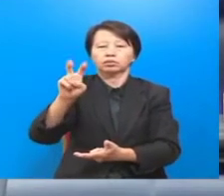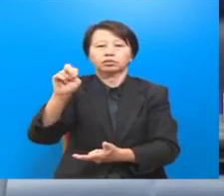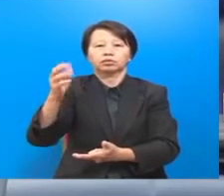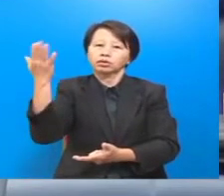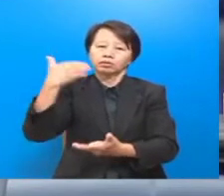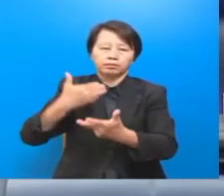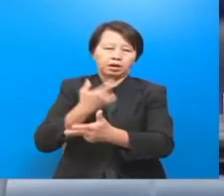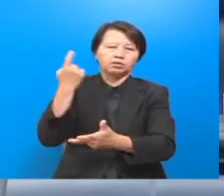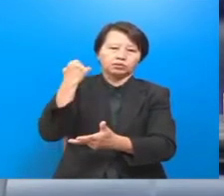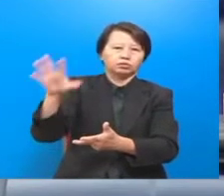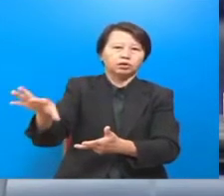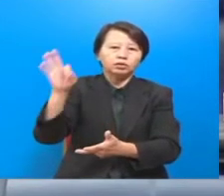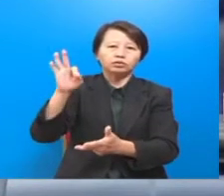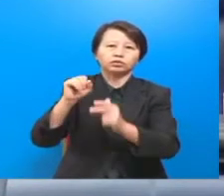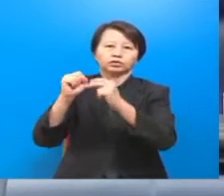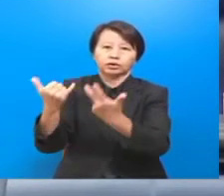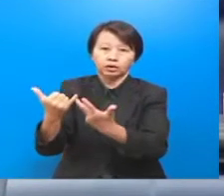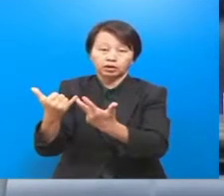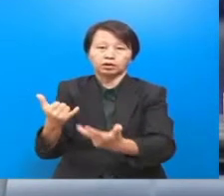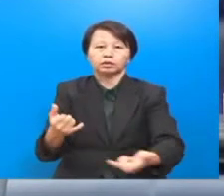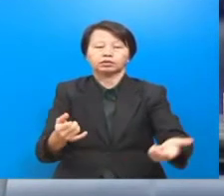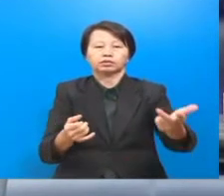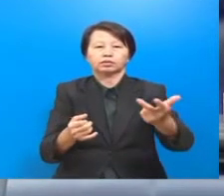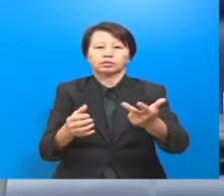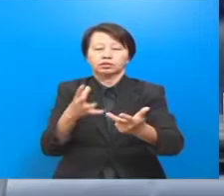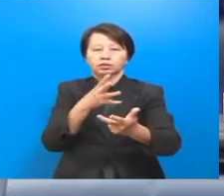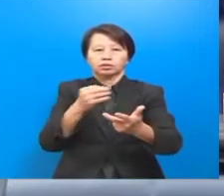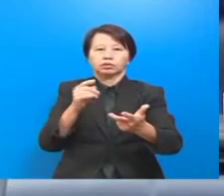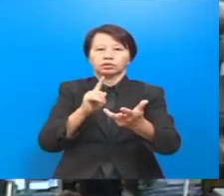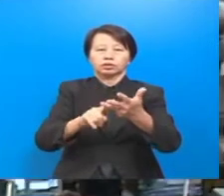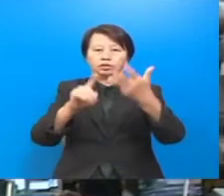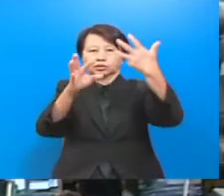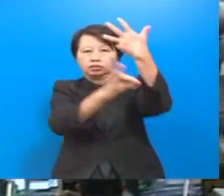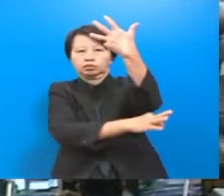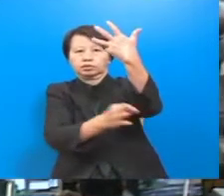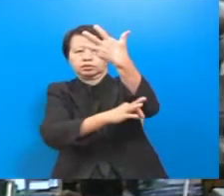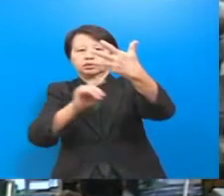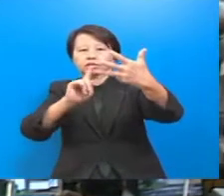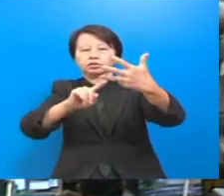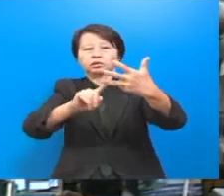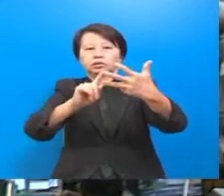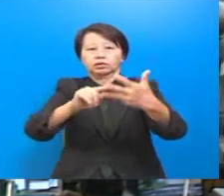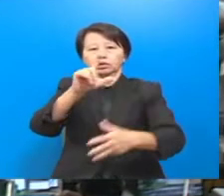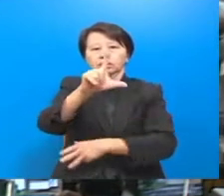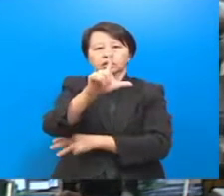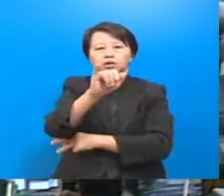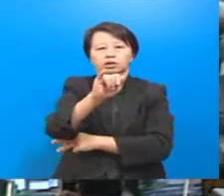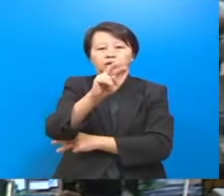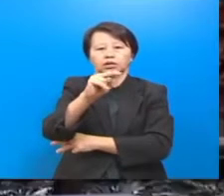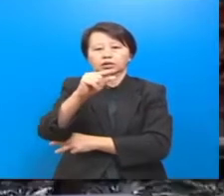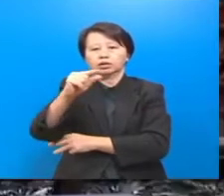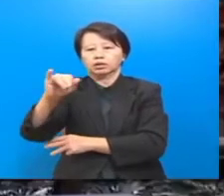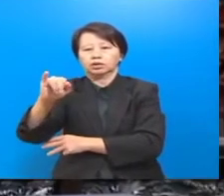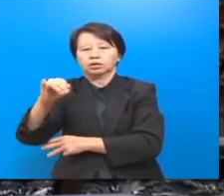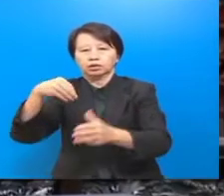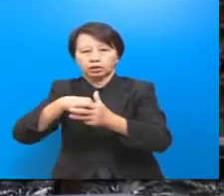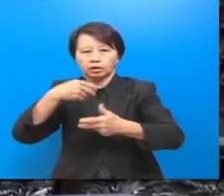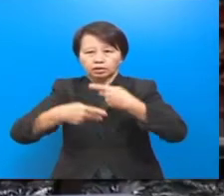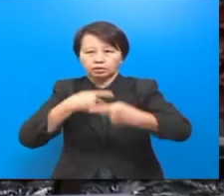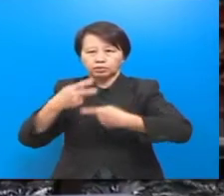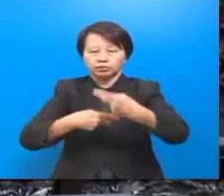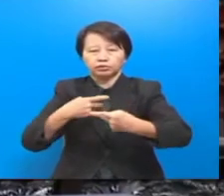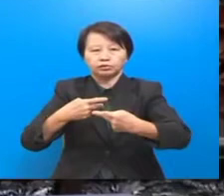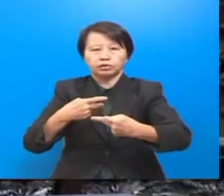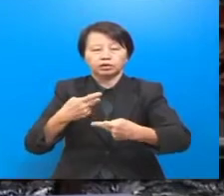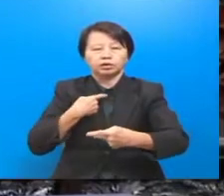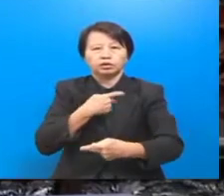ini yang keduanya lfd.itb selebriti aladin g9t pelinggih telepon di dalam pekerjaan